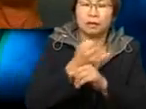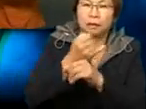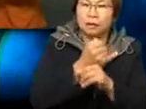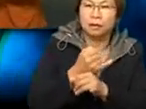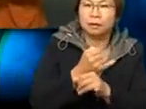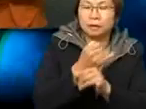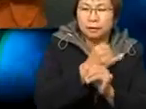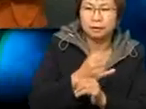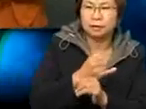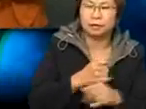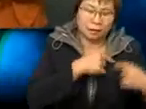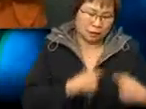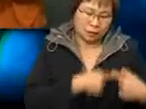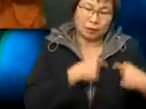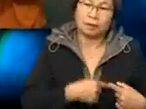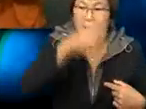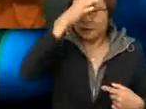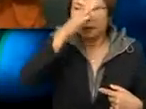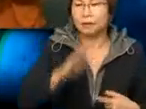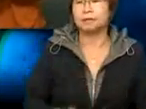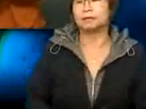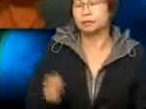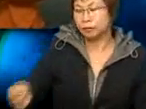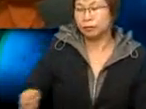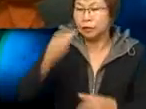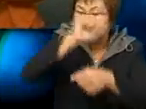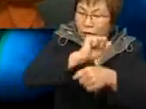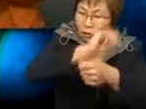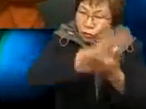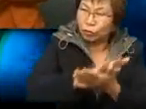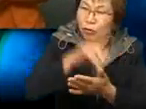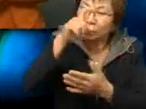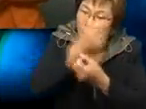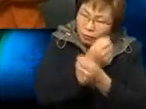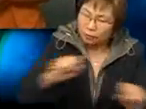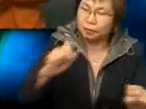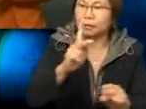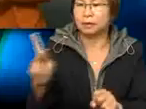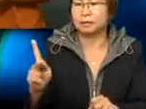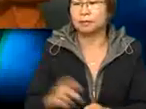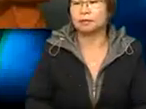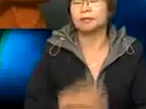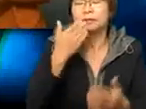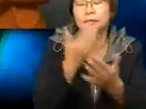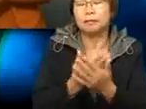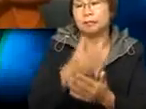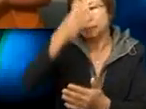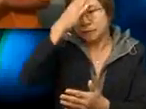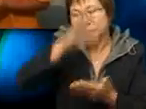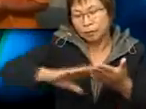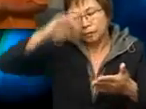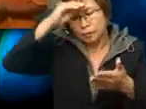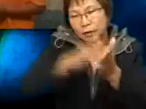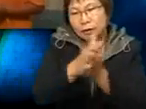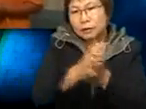Hati-hati ayah. Min, kerja sekolah Min tu, Min siapkan ya. Baik ayah. Min